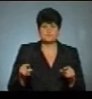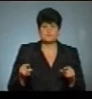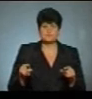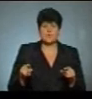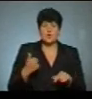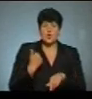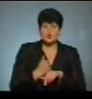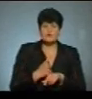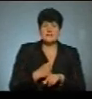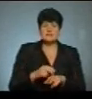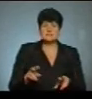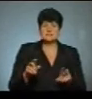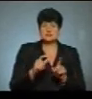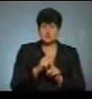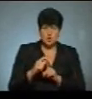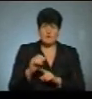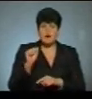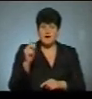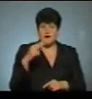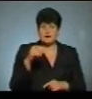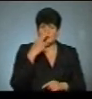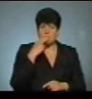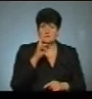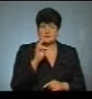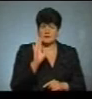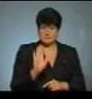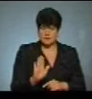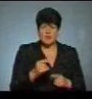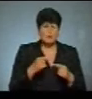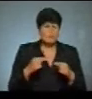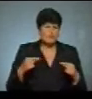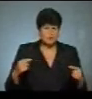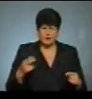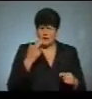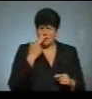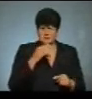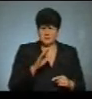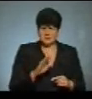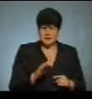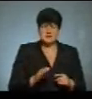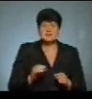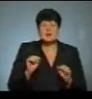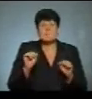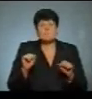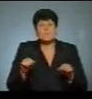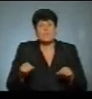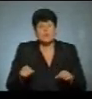ключове слово – адаптивність. Будь-яка адаптація потенційно